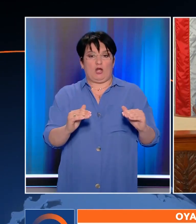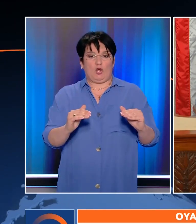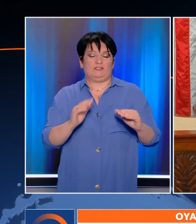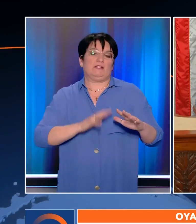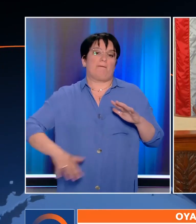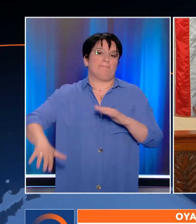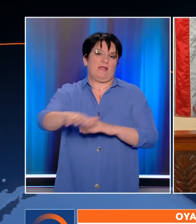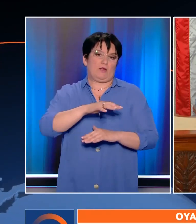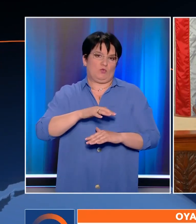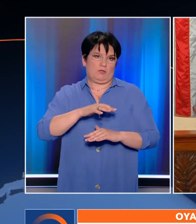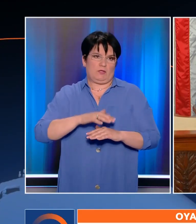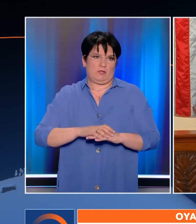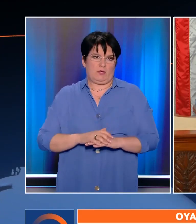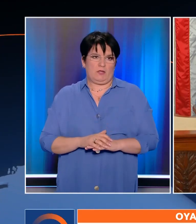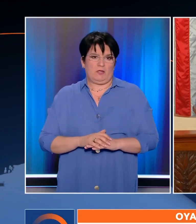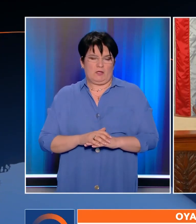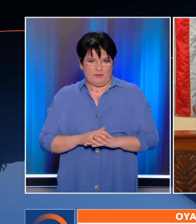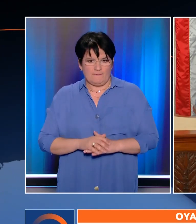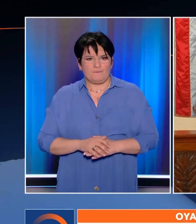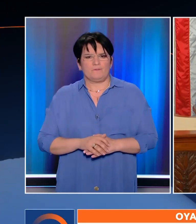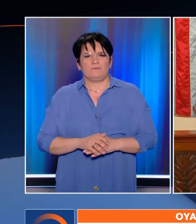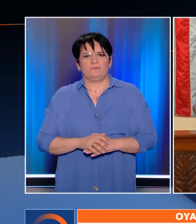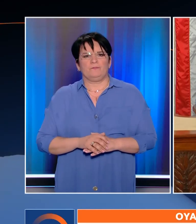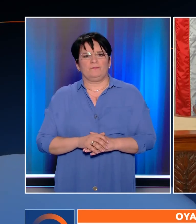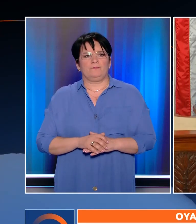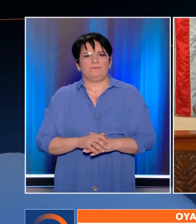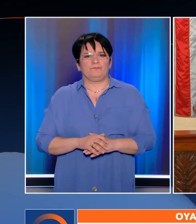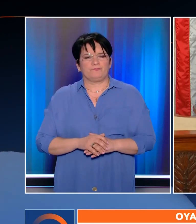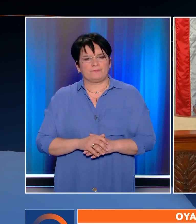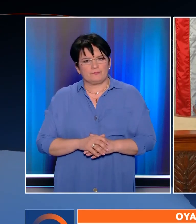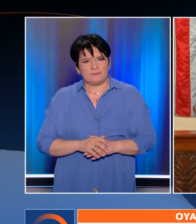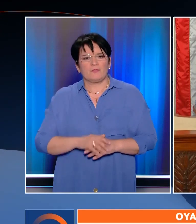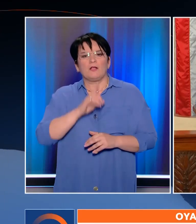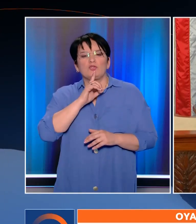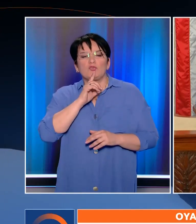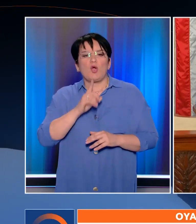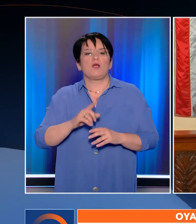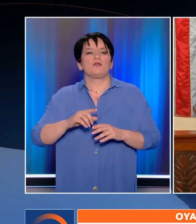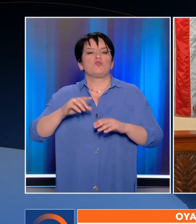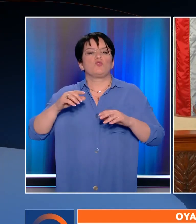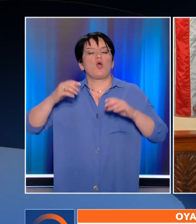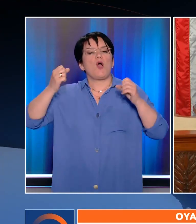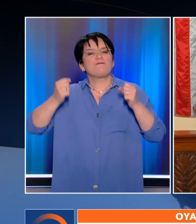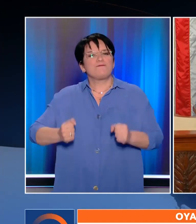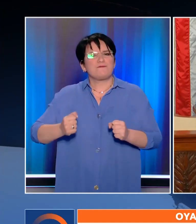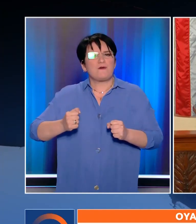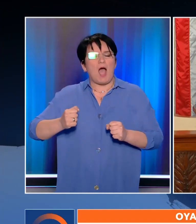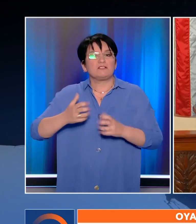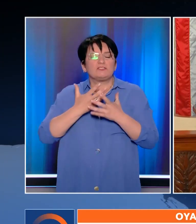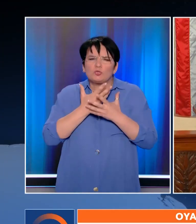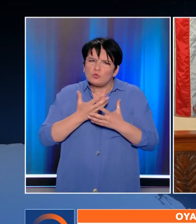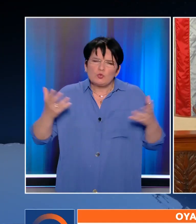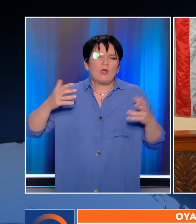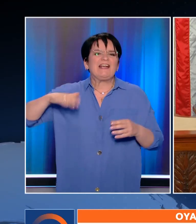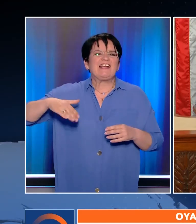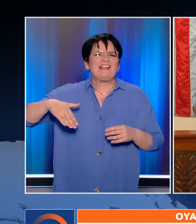περιοχή μας. Πολλοί εξ ημών έχετε επισκεφθεί την ναυτική βάση της Σούδας, είναι η μεγαλύτερη ναυτική βάση